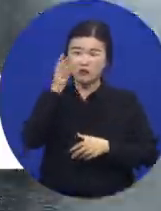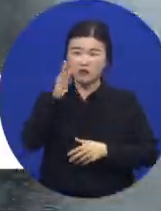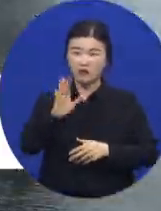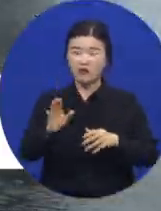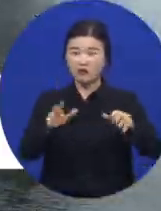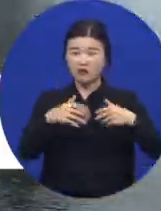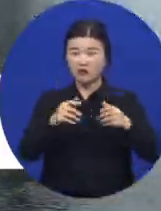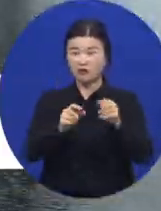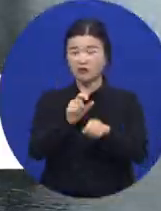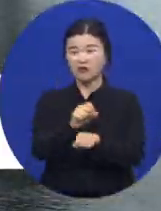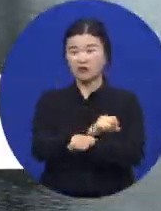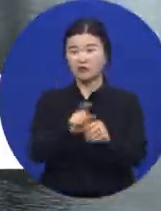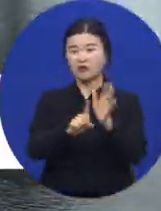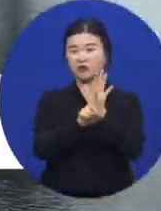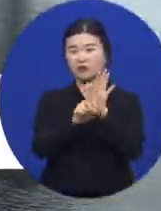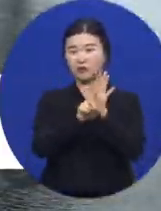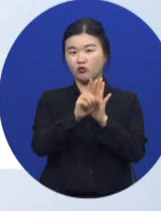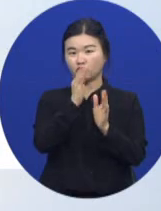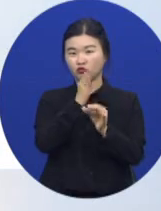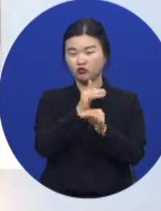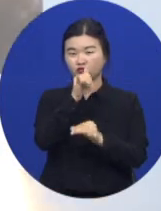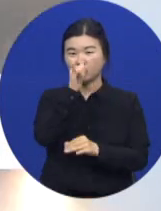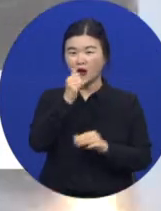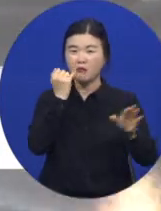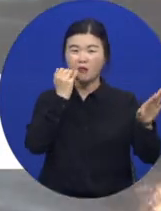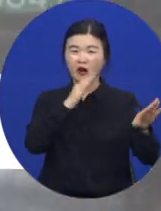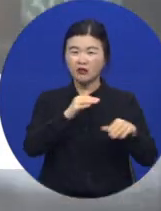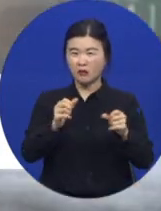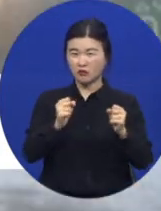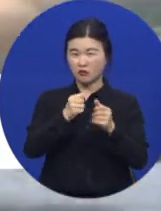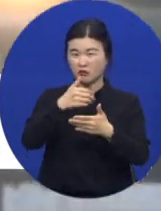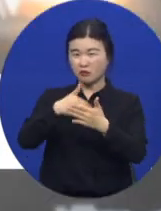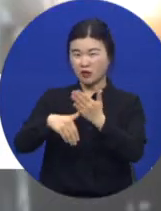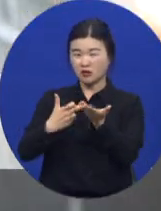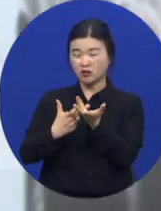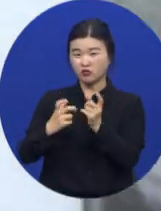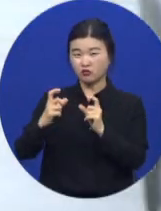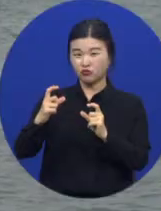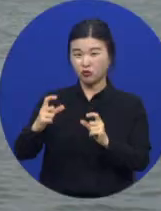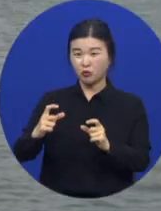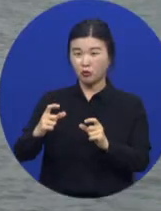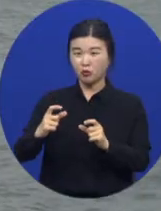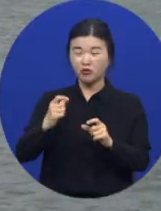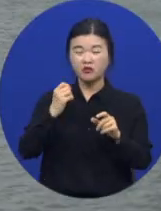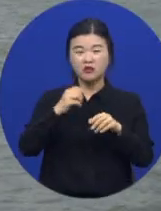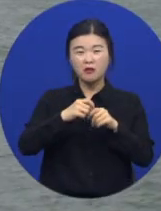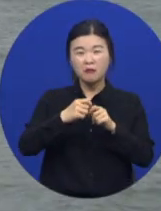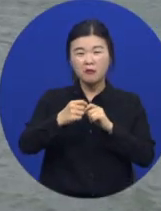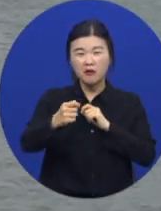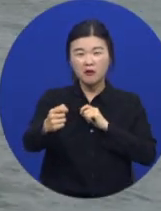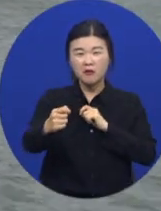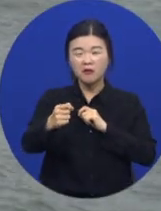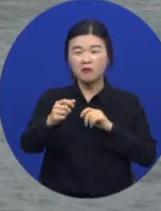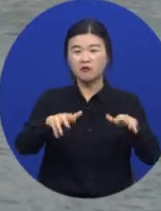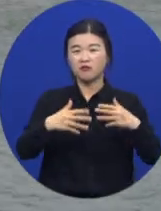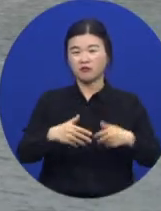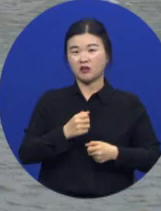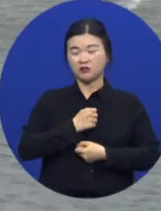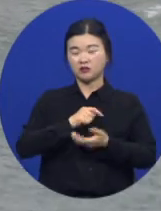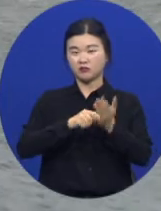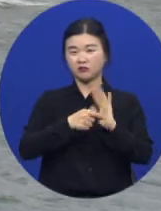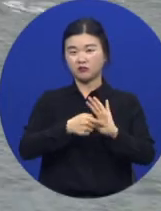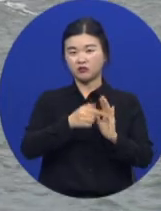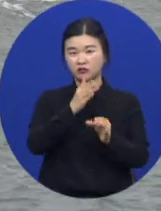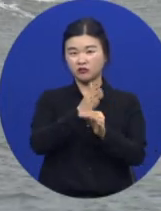강풍 예비특보가 내려졌습니다. 바다에는 북부를 제외한 제주도 앞바다와 제주도 남쪽 먼바다에 풍랑